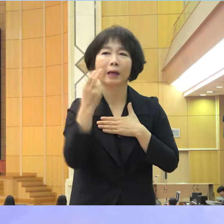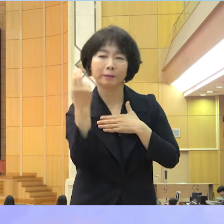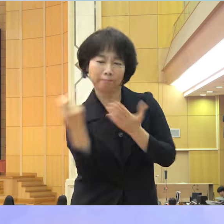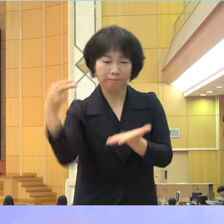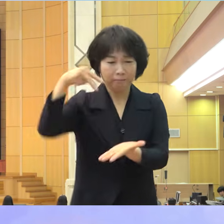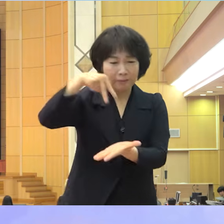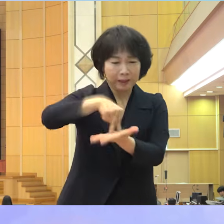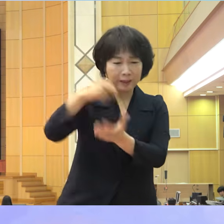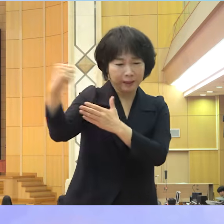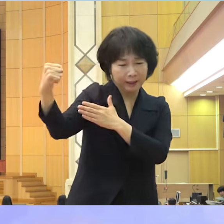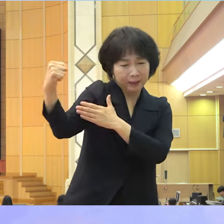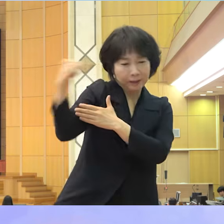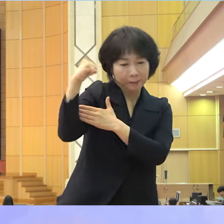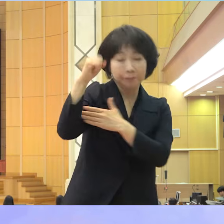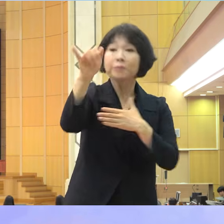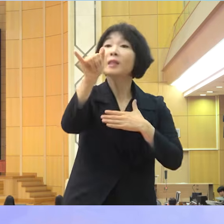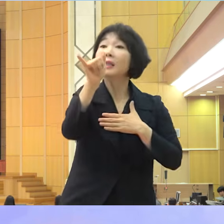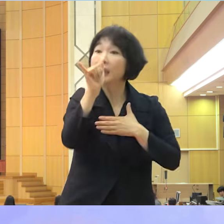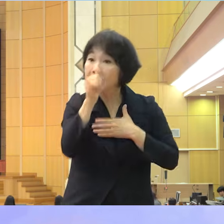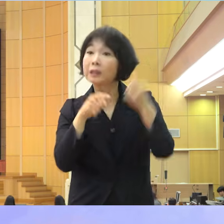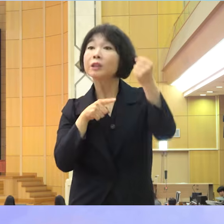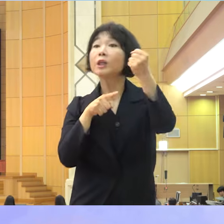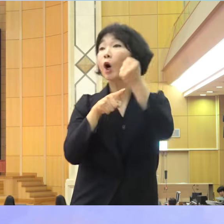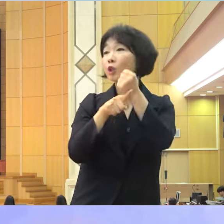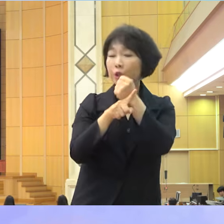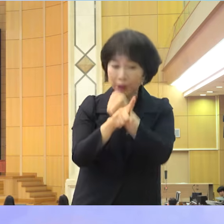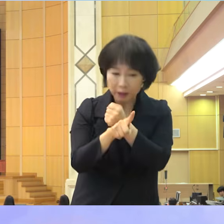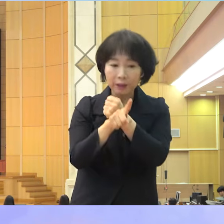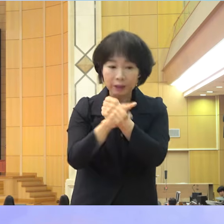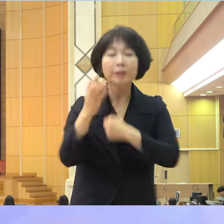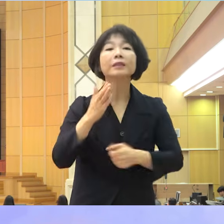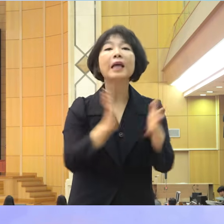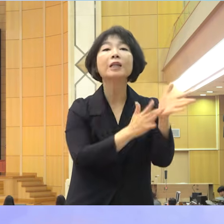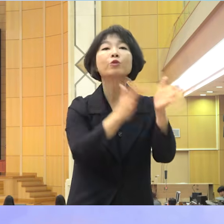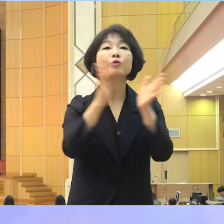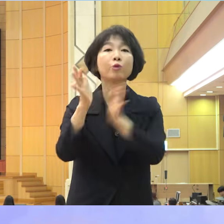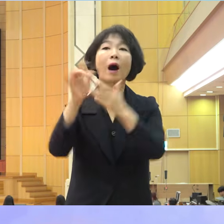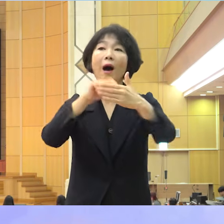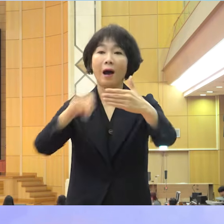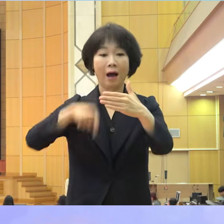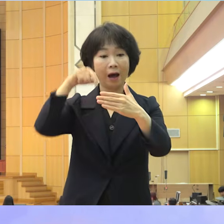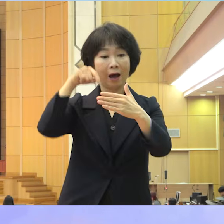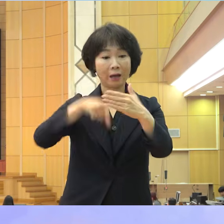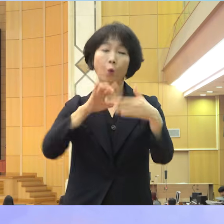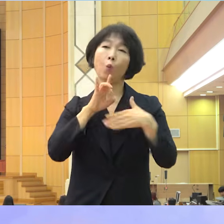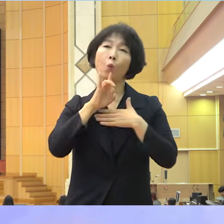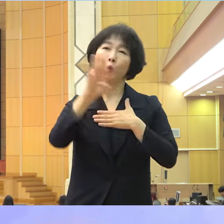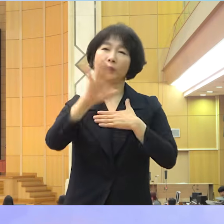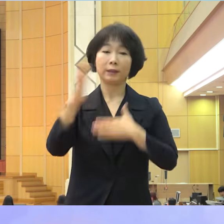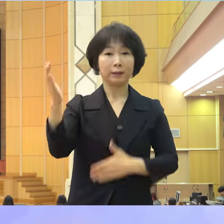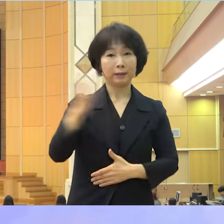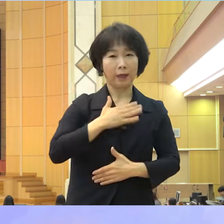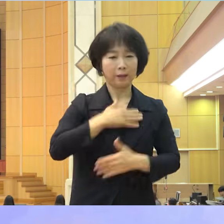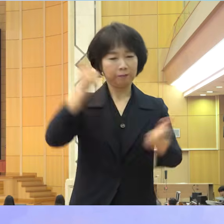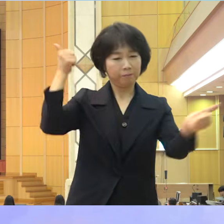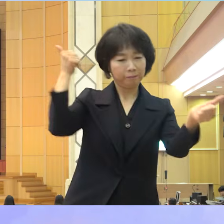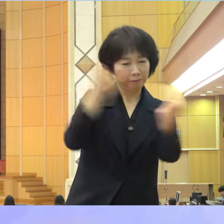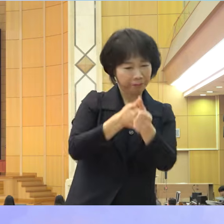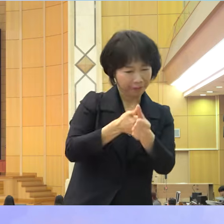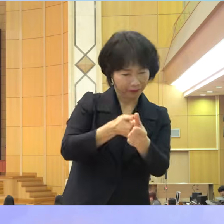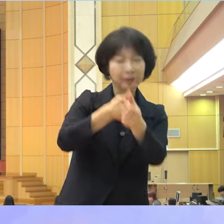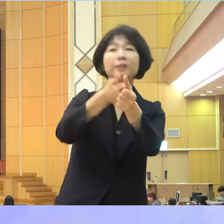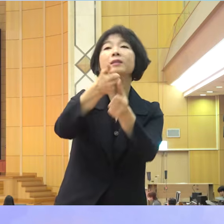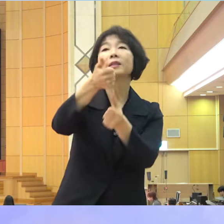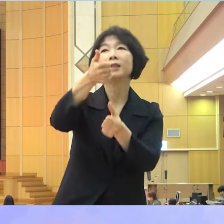실패하여도 일어설 수 있는 것은 예수 안에 오직